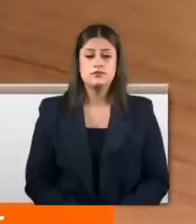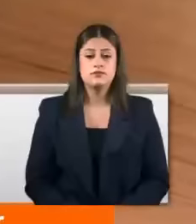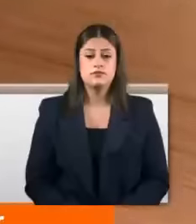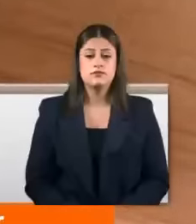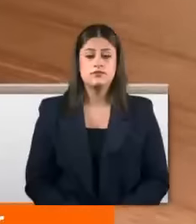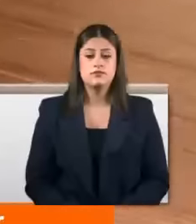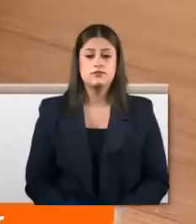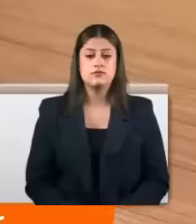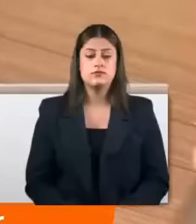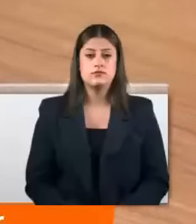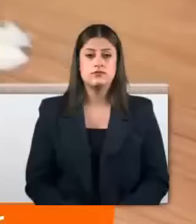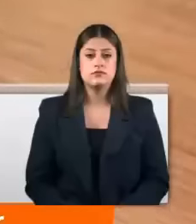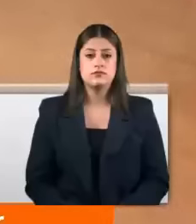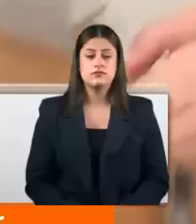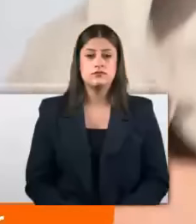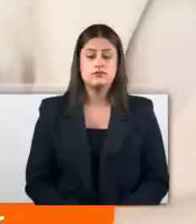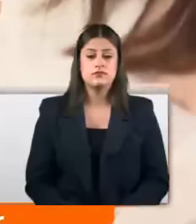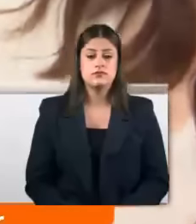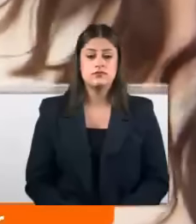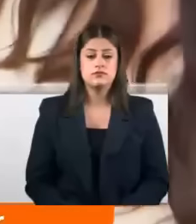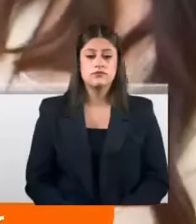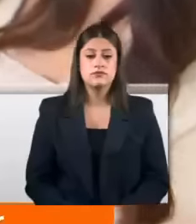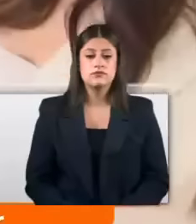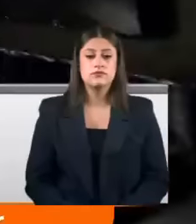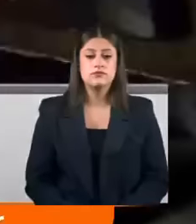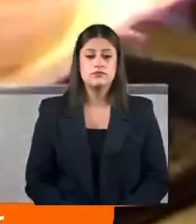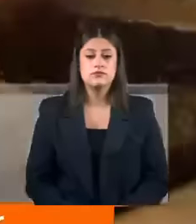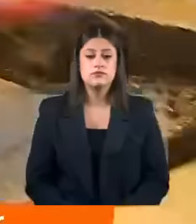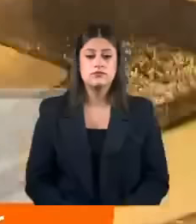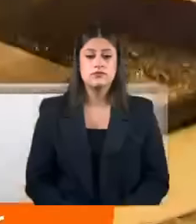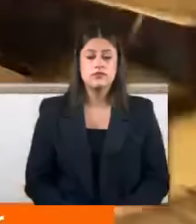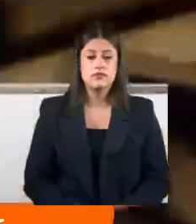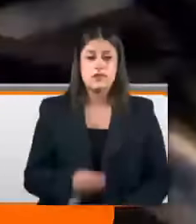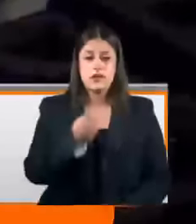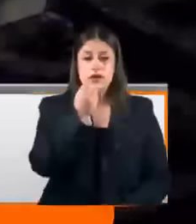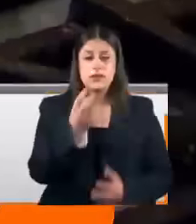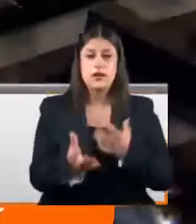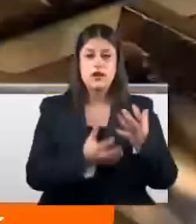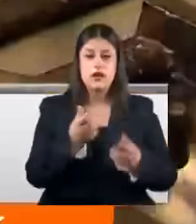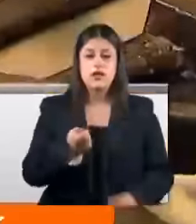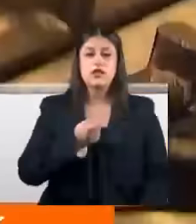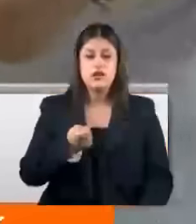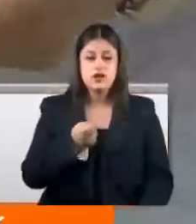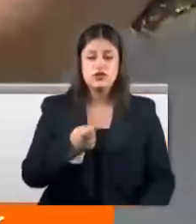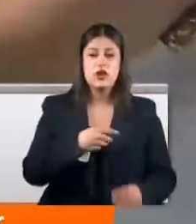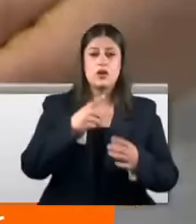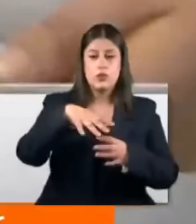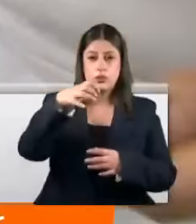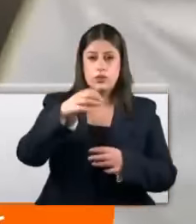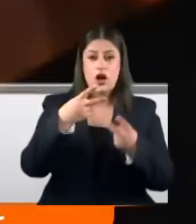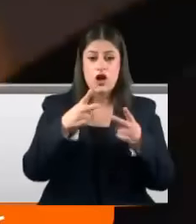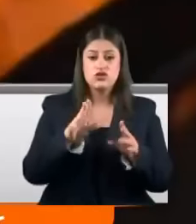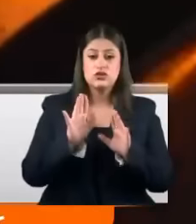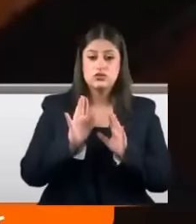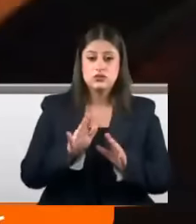ısıya ulaşmasını beklememize gerek yok. Hatta beklemememiz daha sağlıklı. Yemek yaparken pencere veya aspiratörü açık bırakmak da